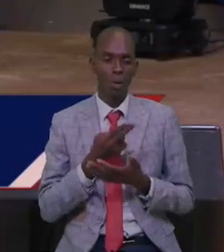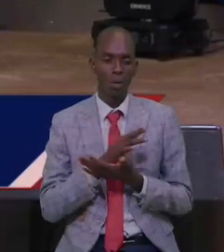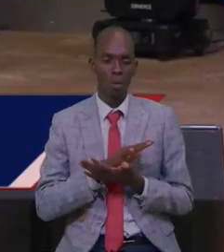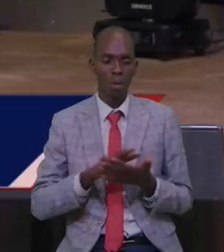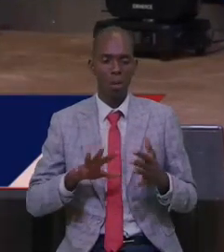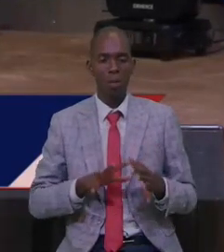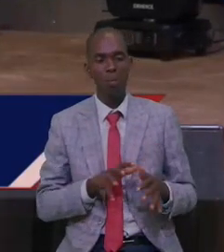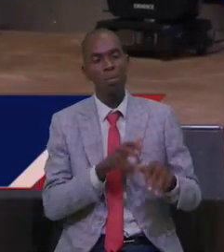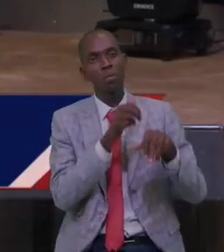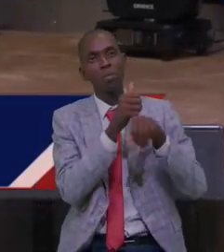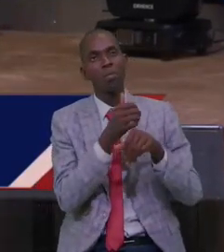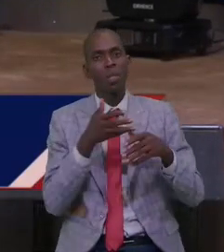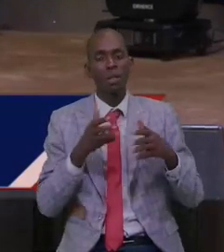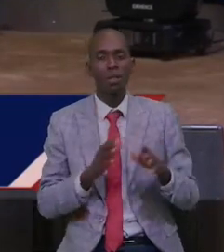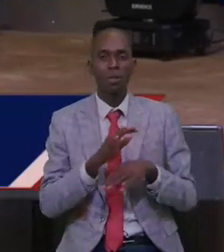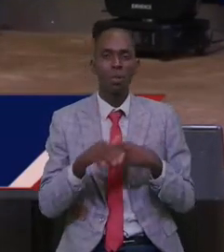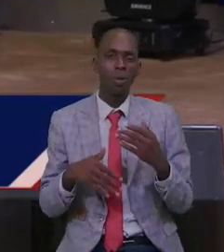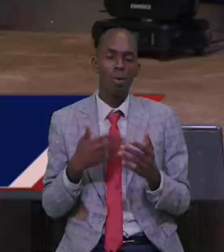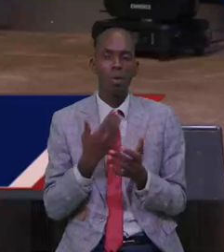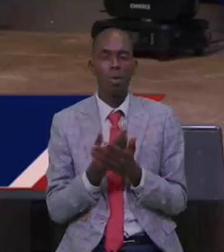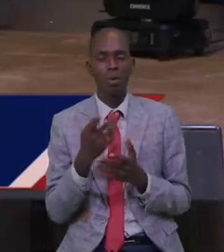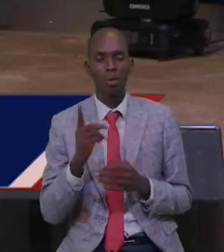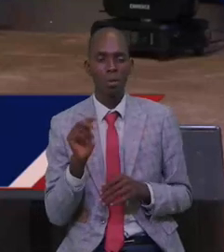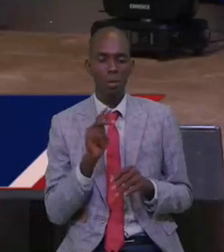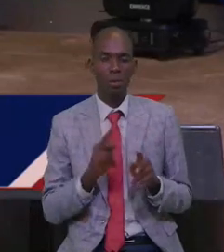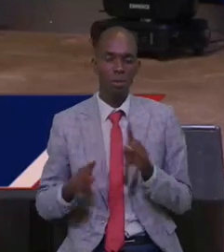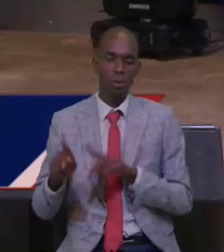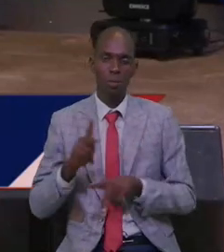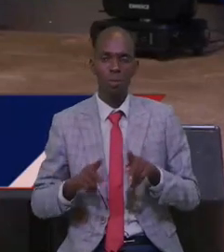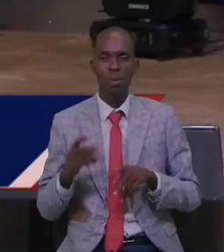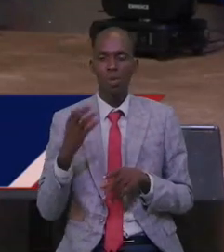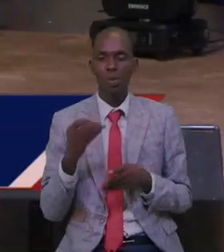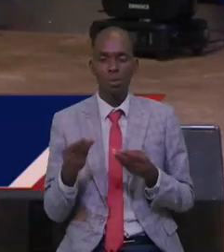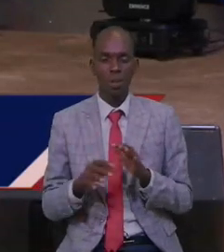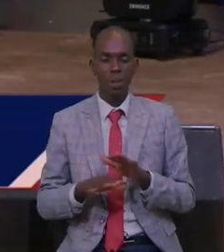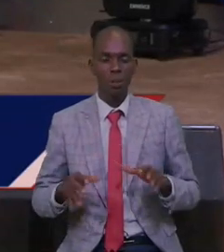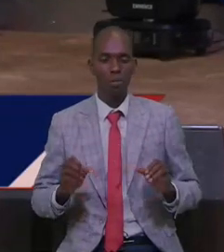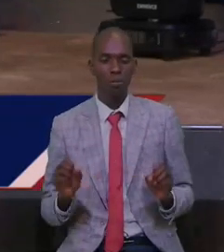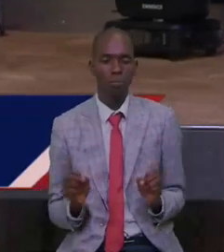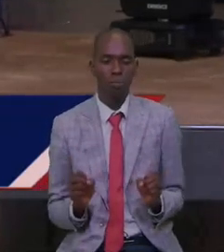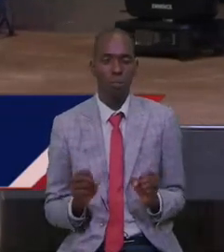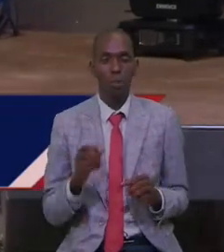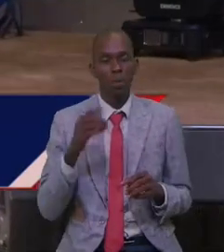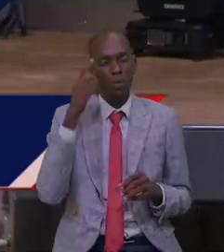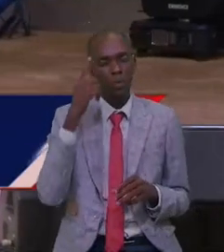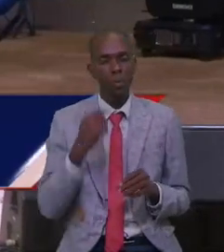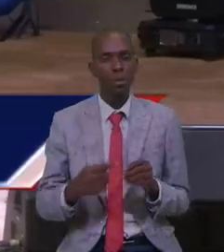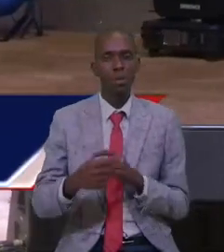que tous les habitants du pays tremblent, car le jour de l'Éternel